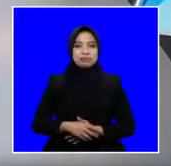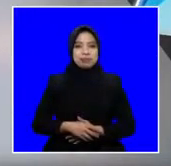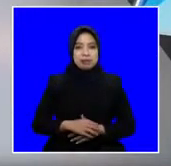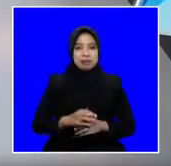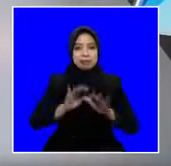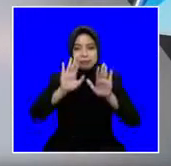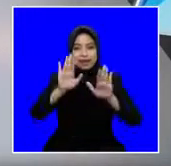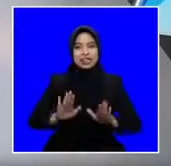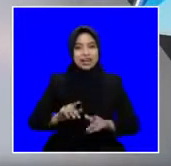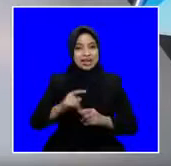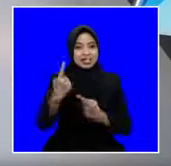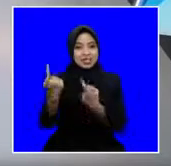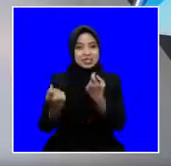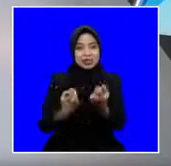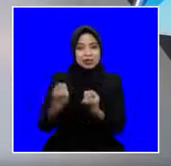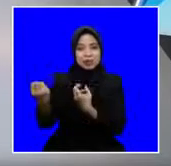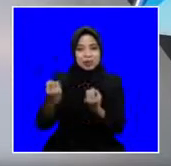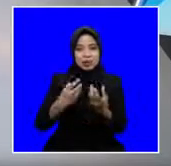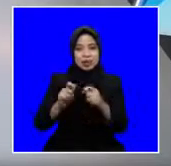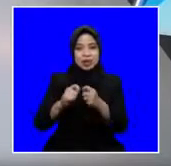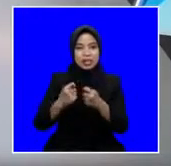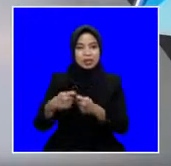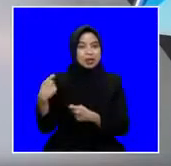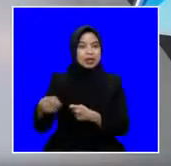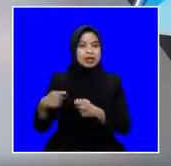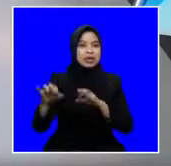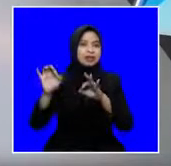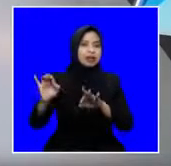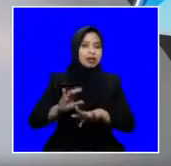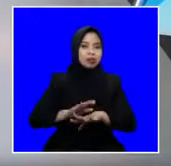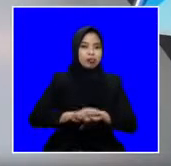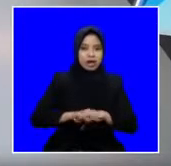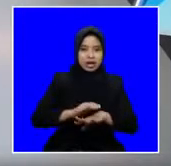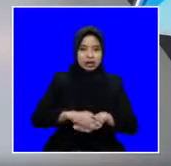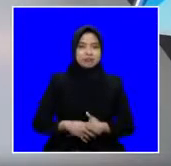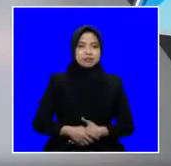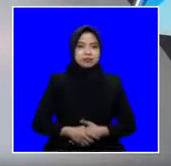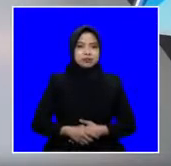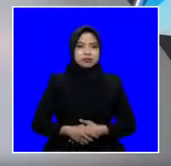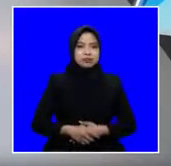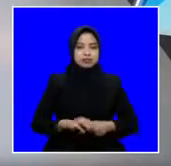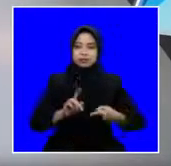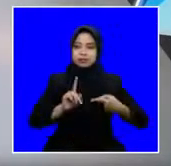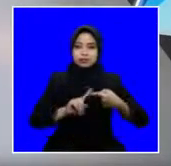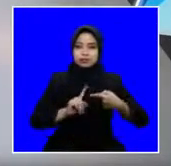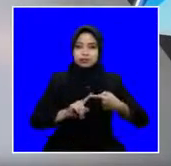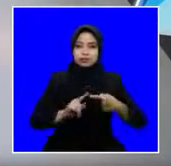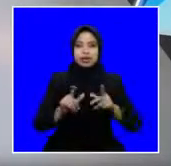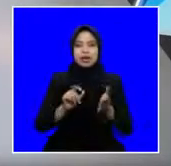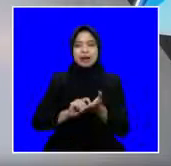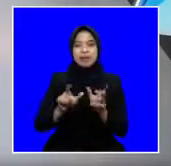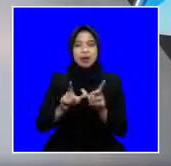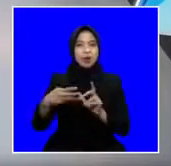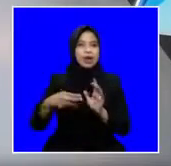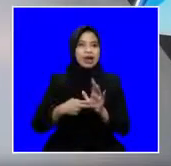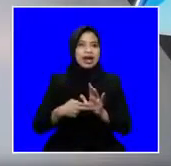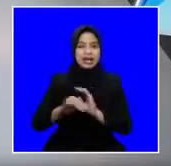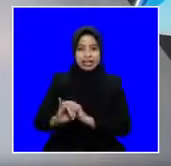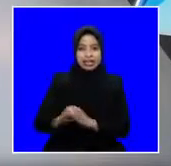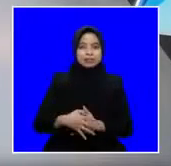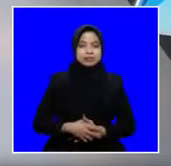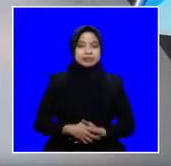pertanyaan rekan-rekan dari media, sudah dikurasi nih oleh tim dari Kementerian Pendidikan dan Kebudayaan. Pertanyaan pertama ini dari Weni dari Sinar